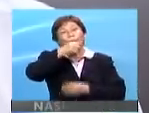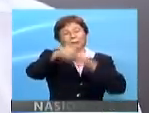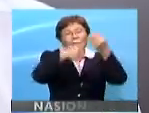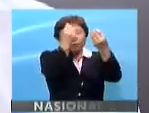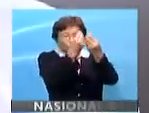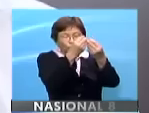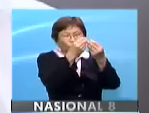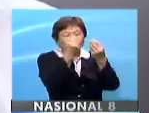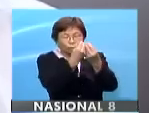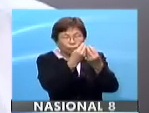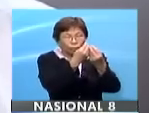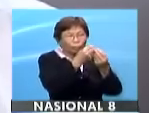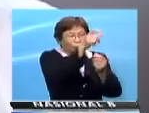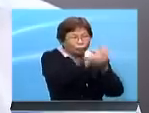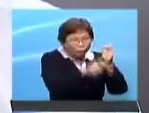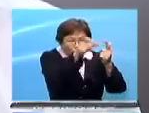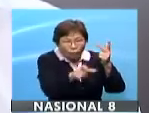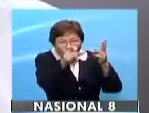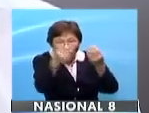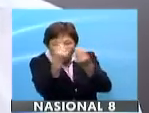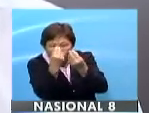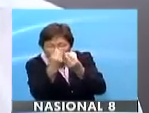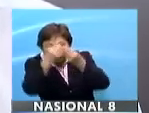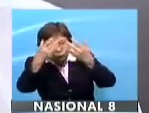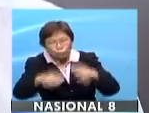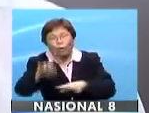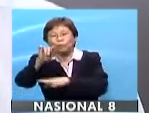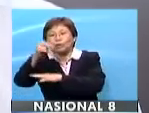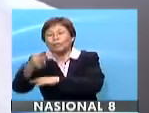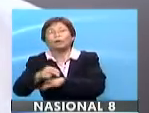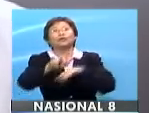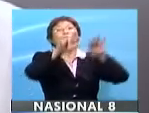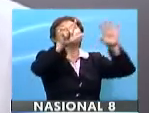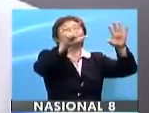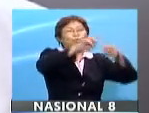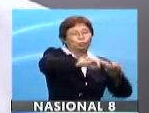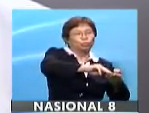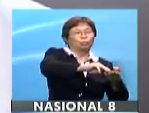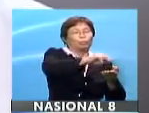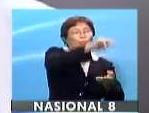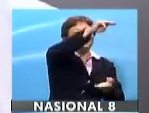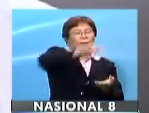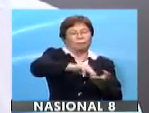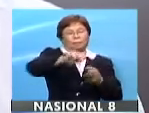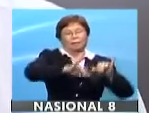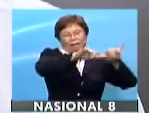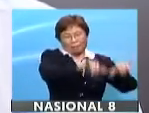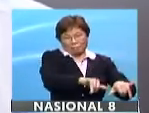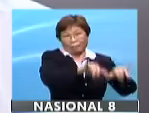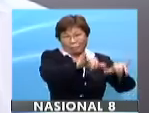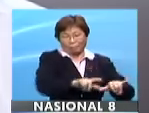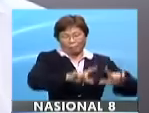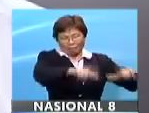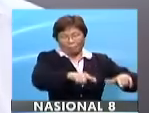headcount ataupun semakan yang telah dibuat oleh Tabung Haji ke atas 7 maktab yang menempatkan Jemaah Haji